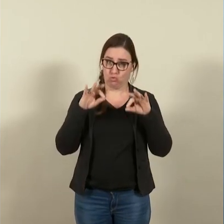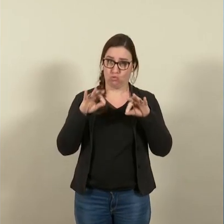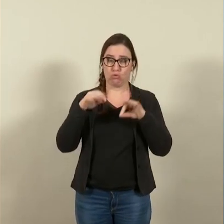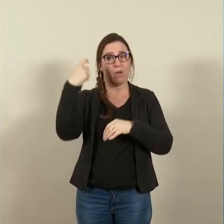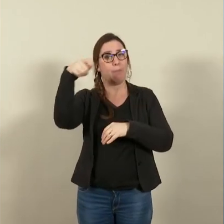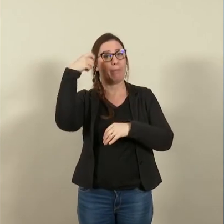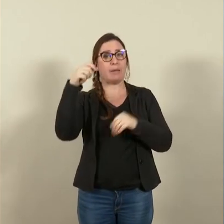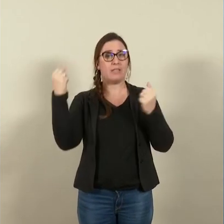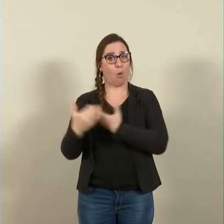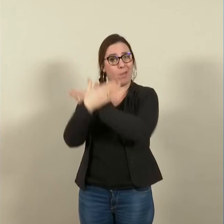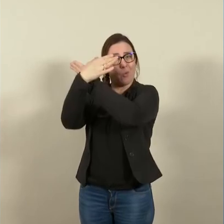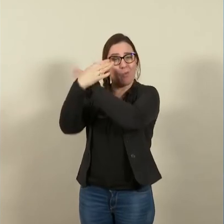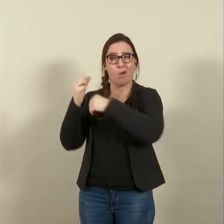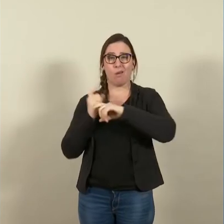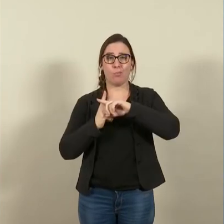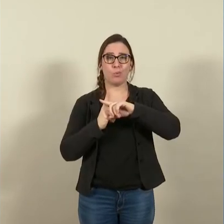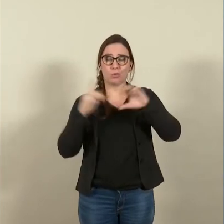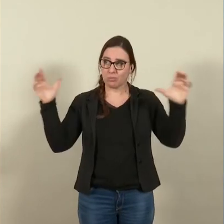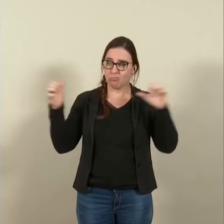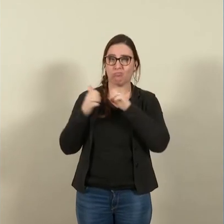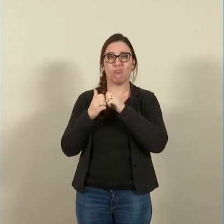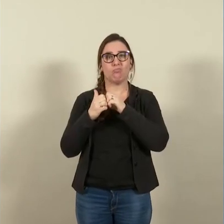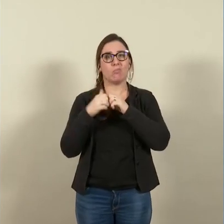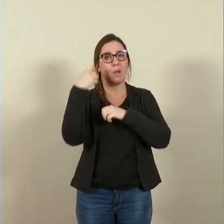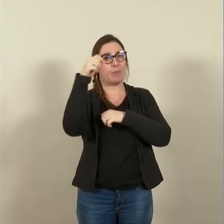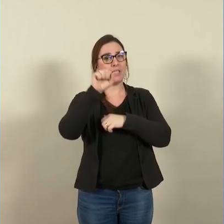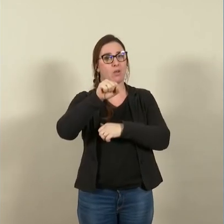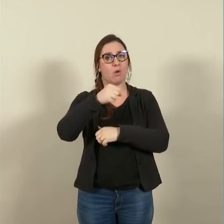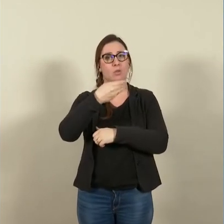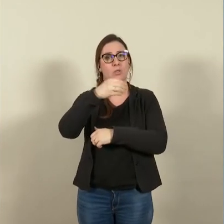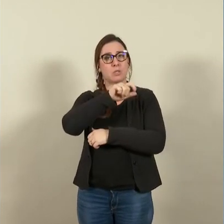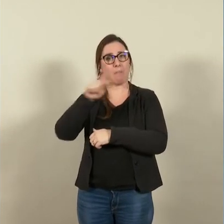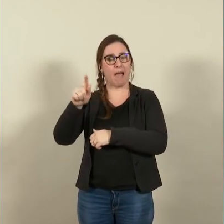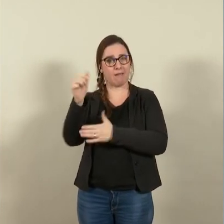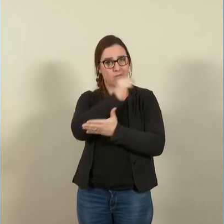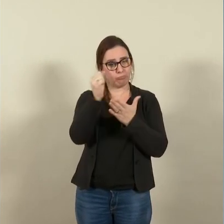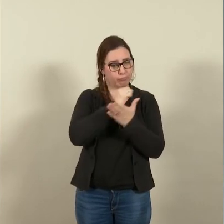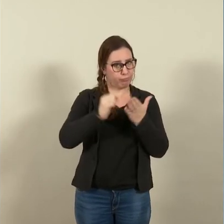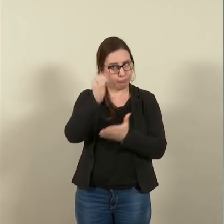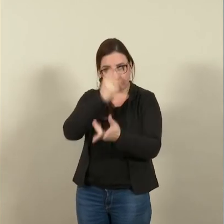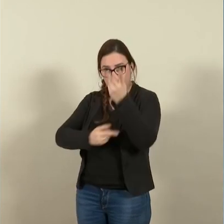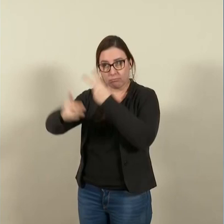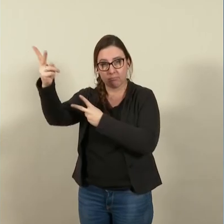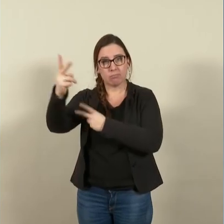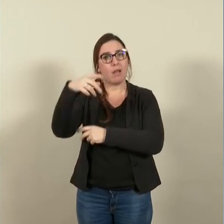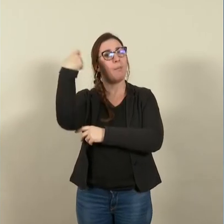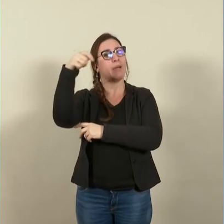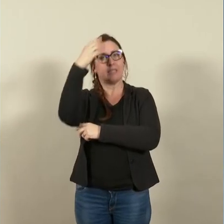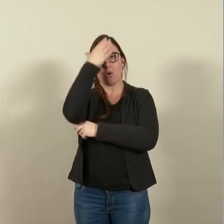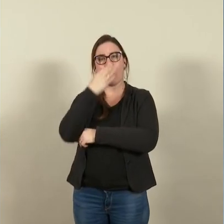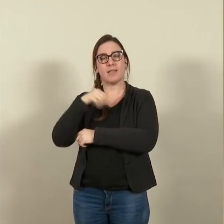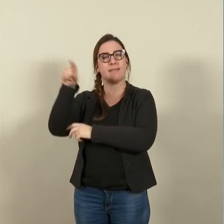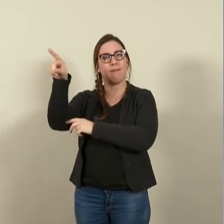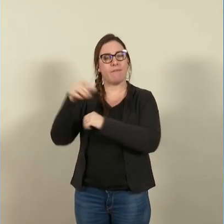président de la métropole ainsi que avec le président du SMAG adresser donc un courrier effectivement au PDG de la